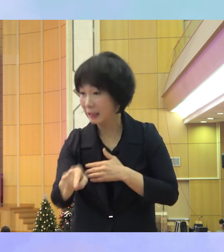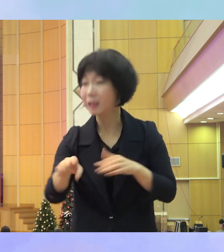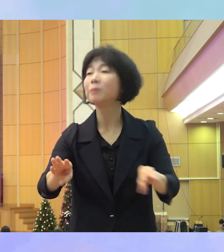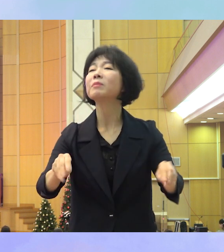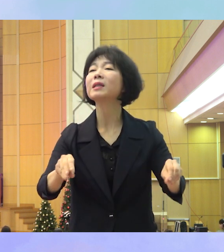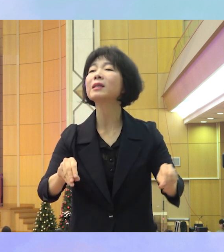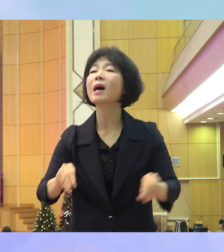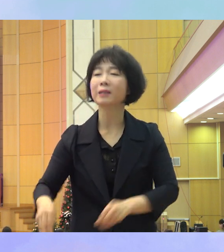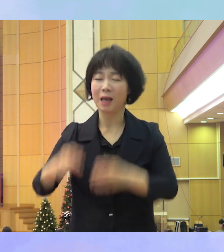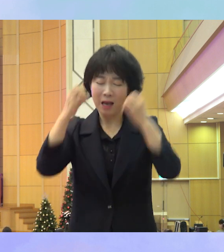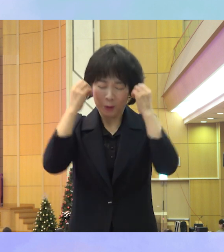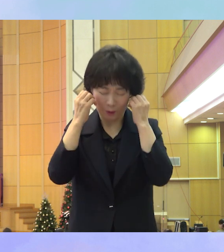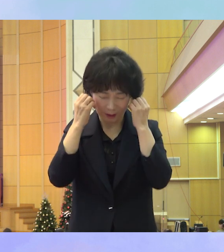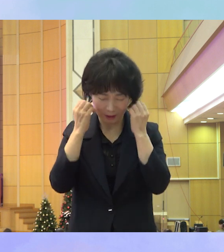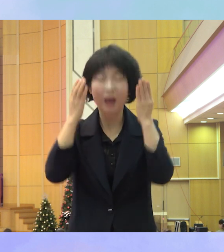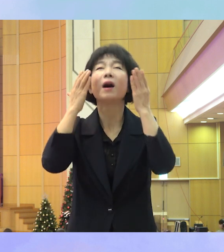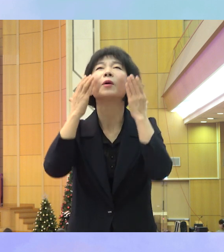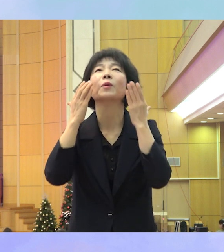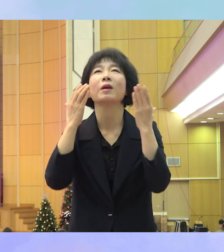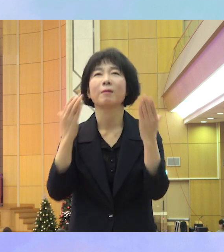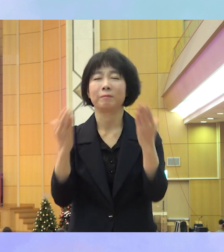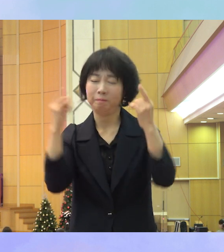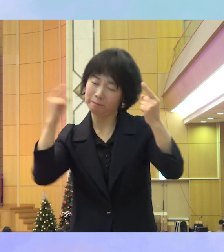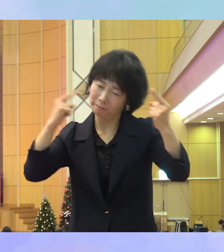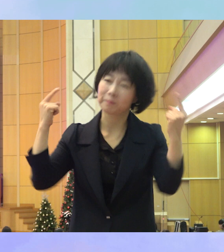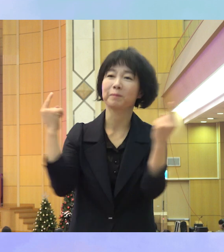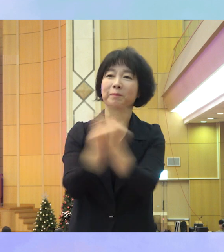진리의 말씀 이 땅 새롭게